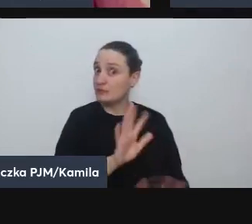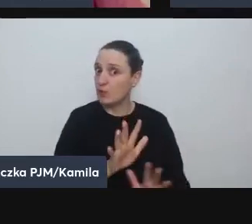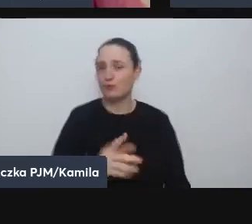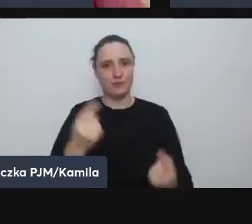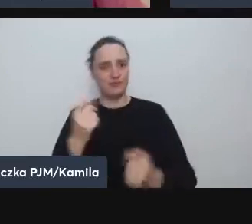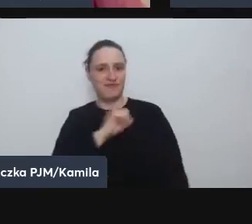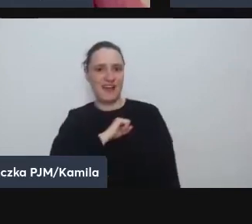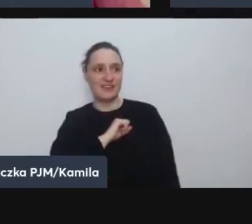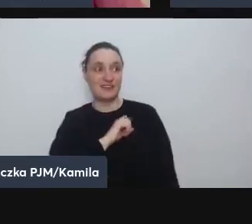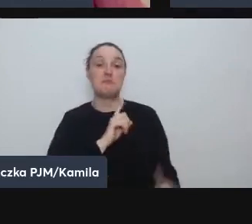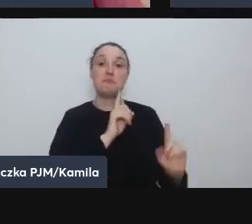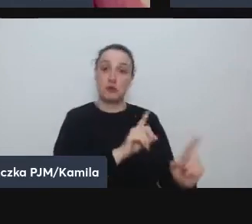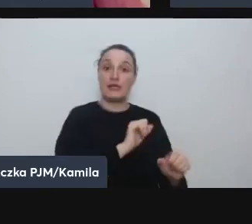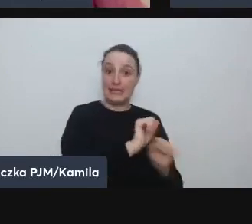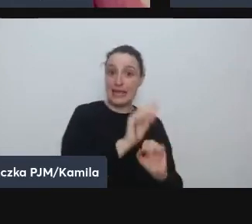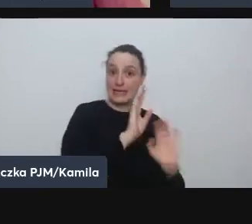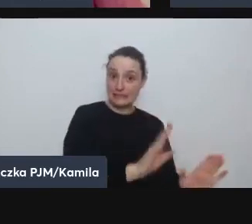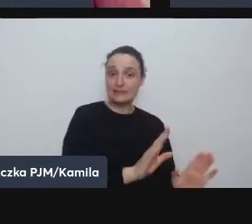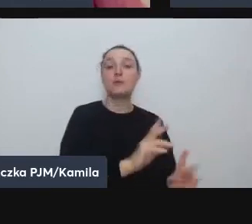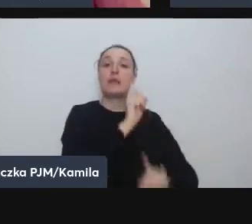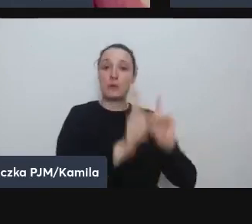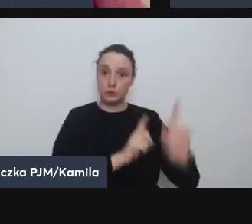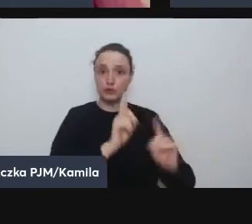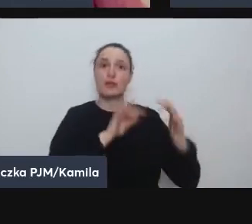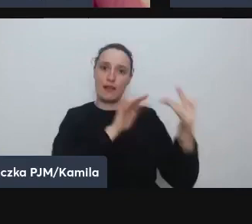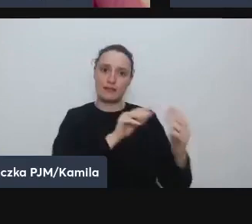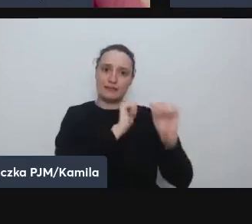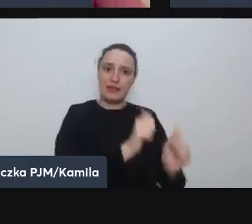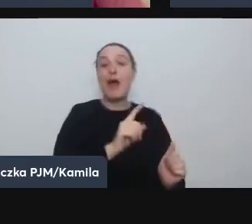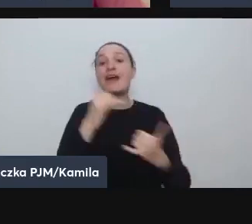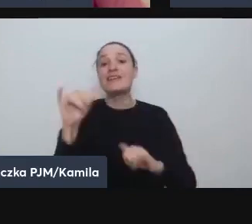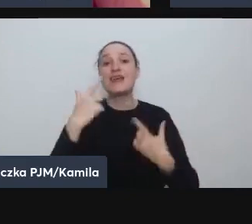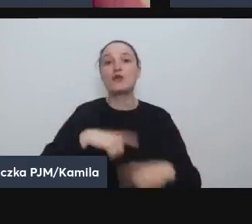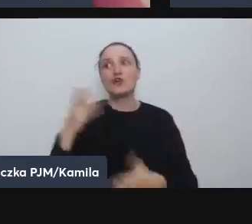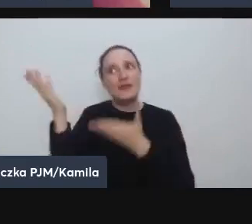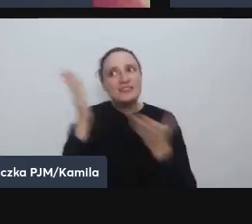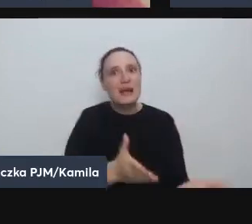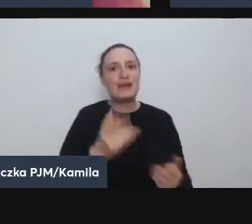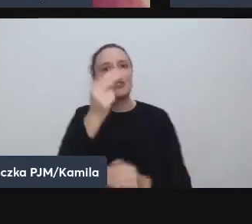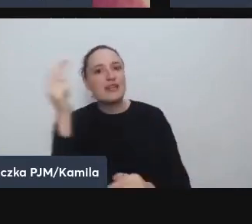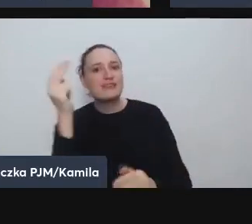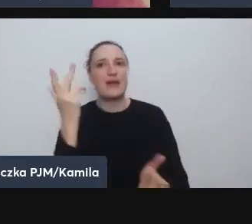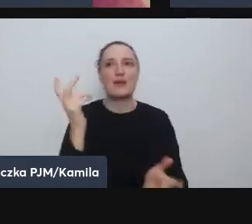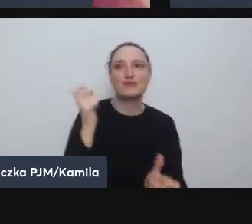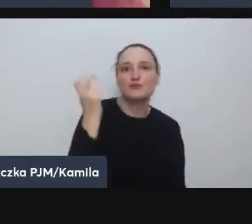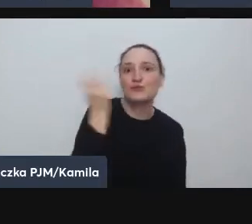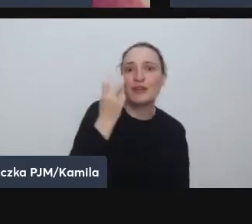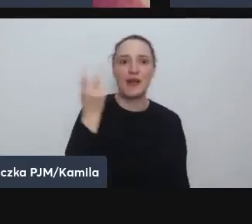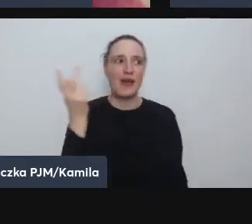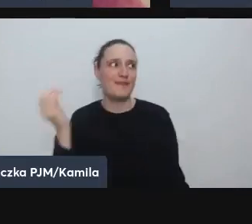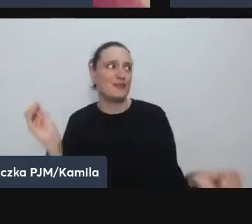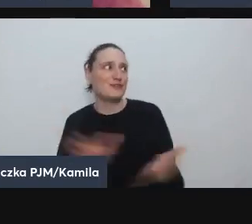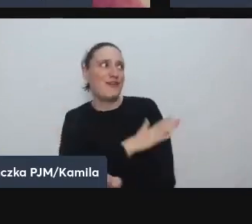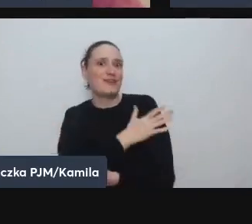że ona tam jest na bieżąco dla nich, ale też może też inne osoby zaprasza do różnych innych tematów, żeby też był właśnie ten powiew